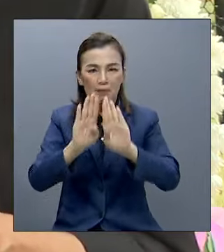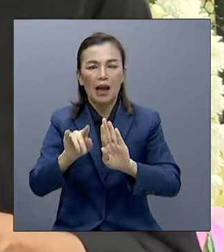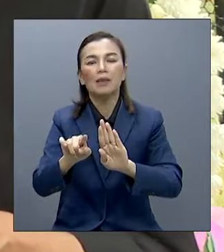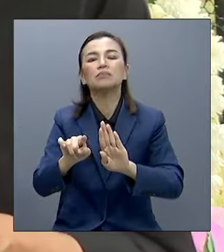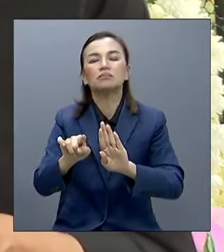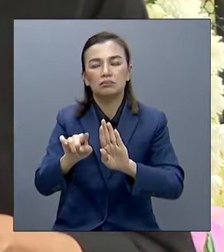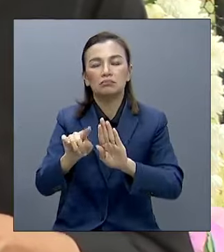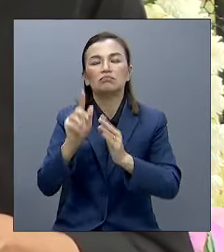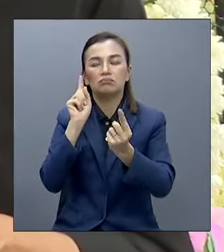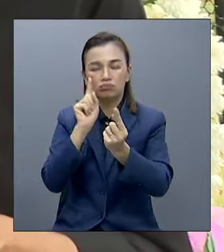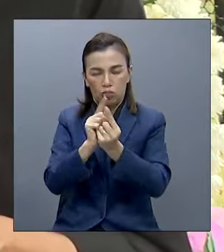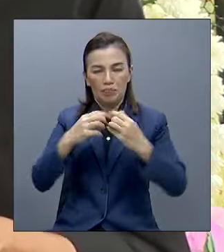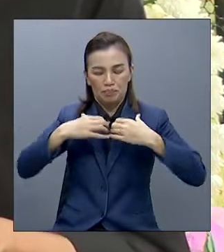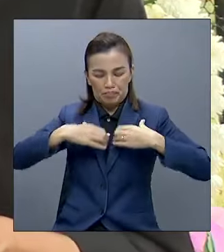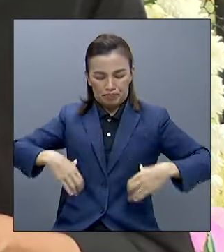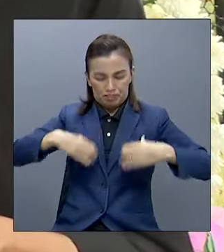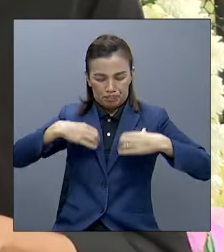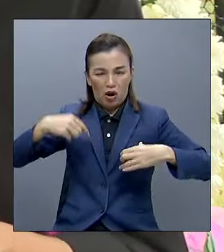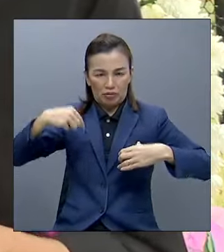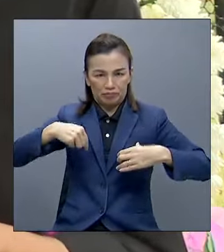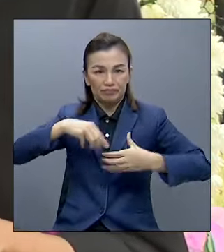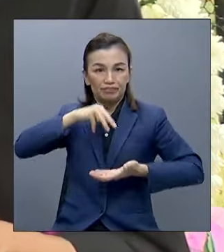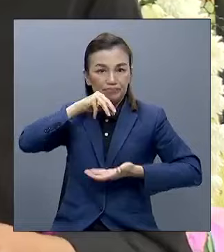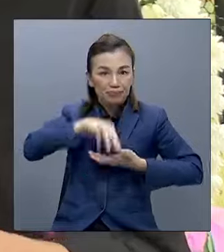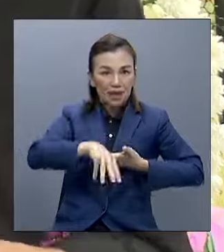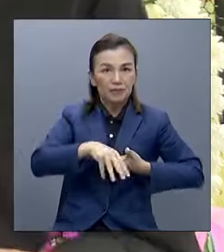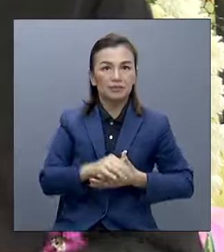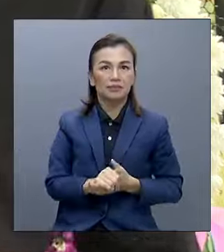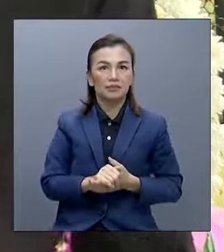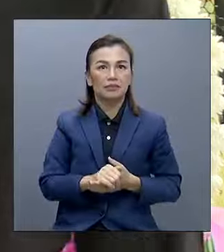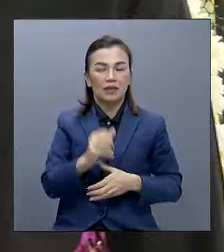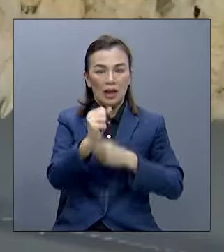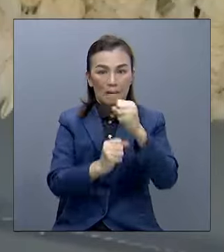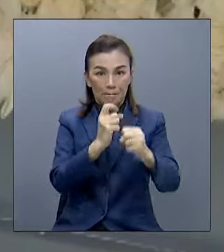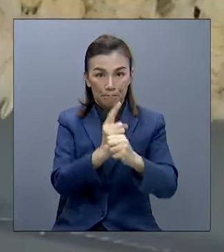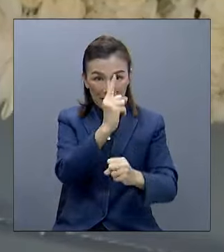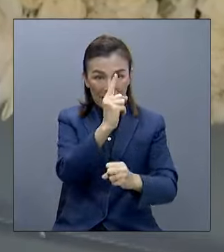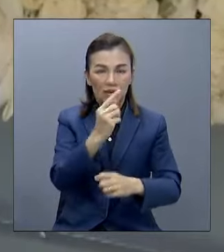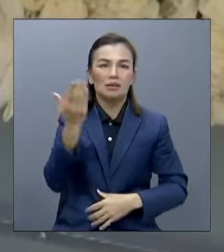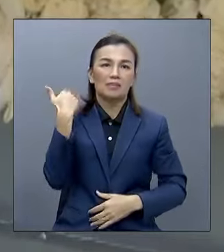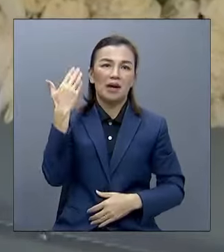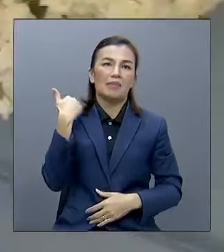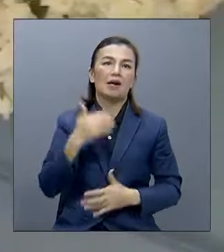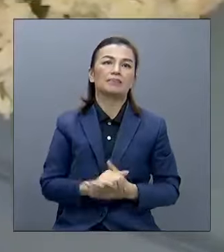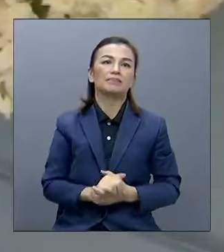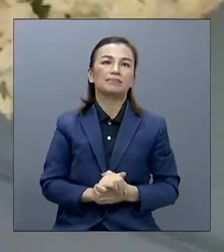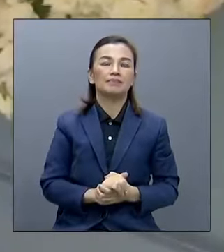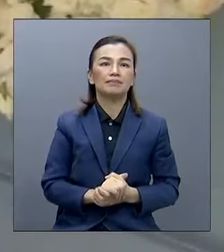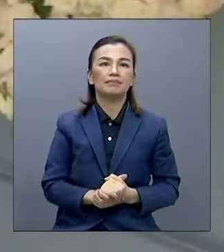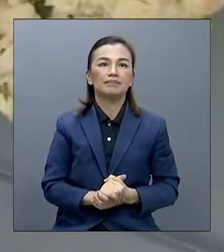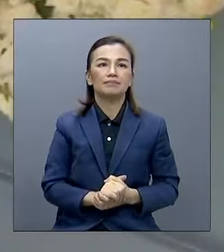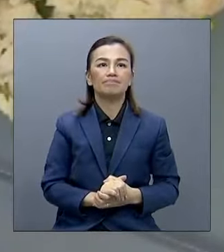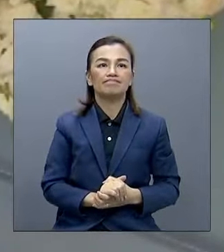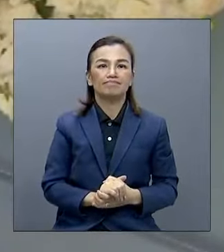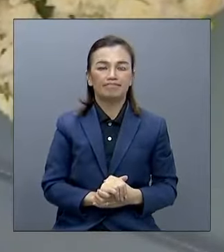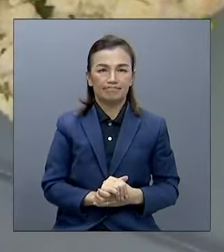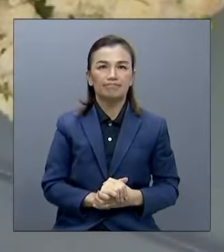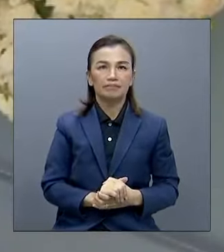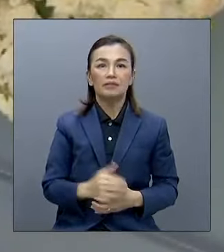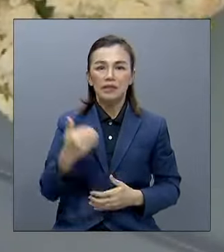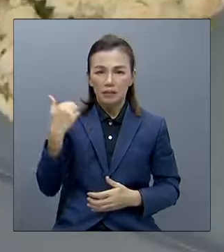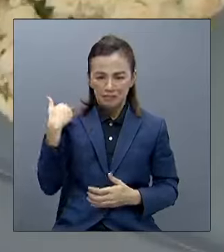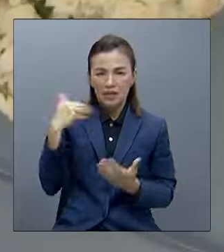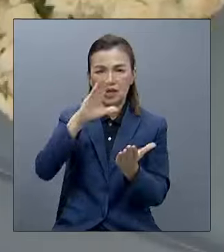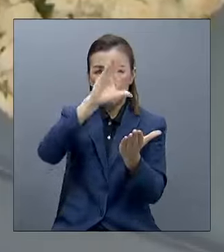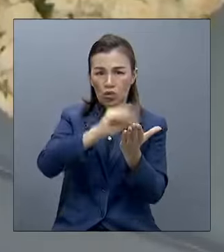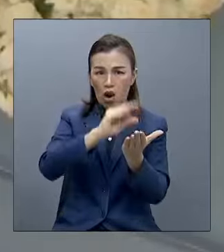บมะเร็งก็คือปี1ปีที่ผ่านมานั่นเอง คุณผู้ชมครับยังมีข้อมูลบอกว่